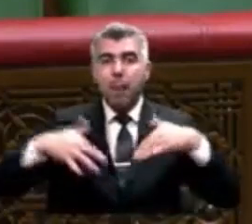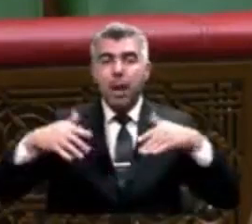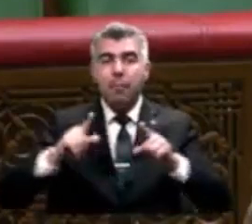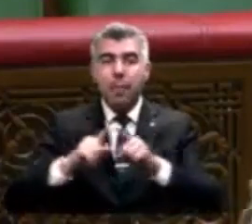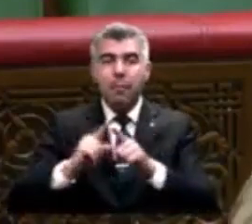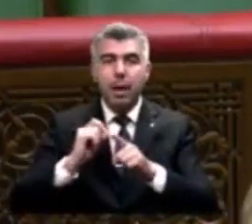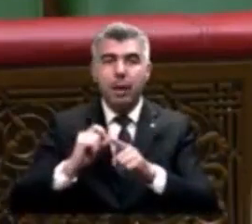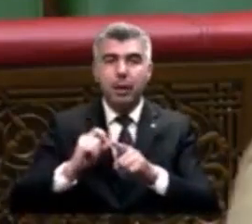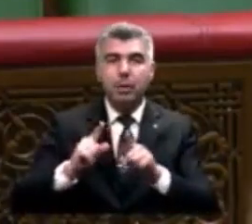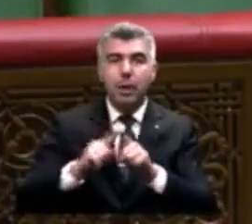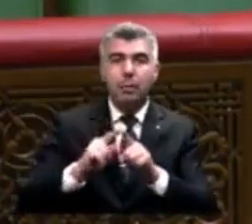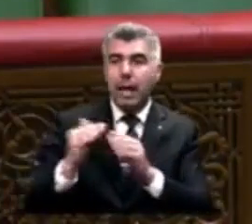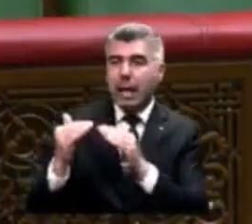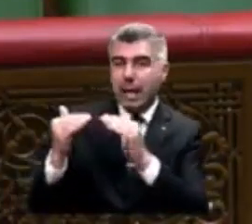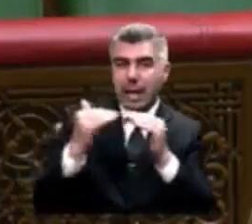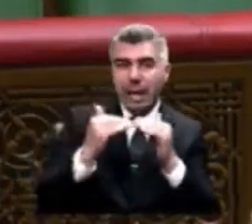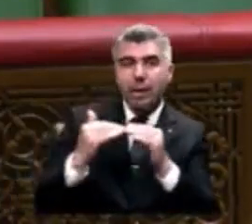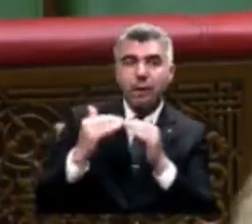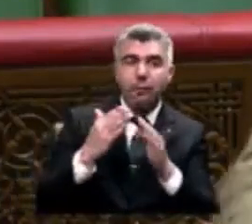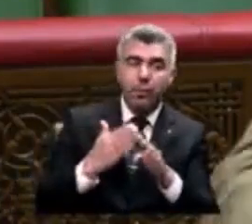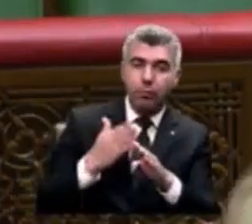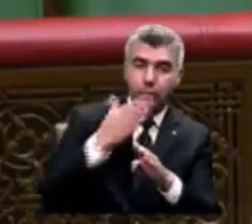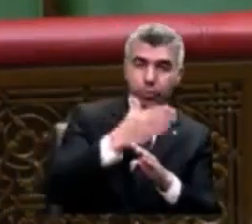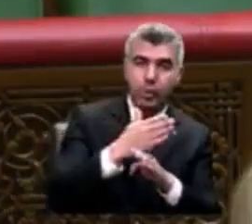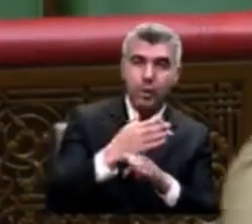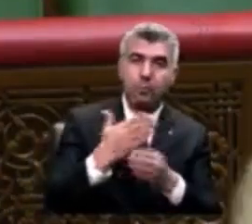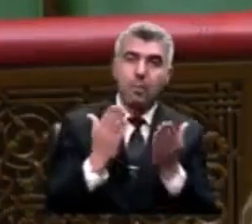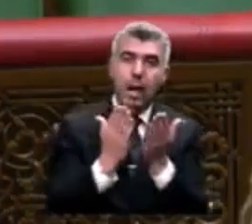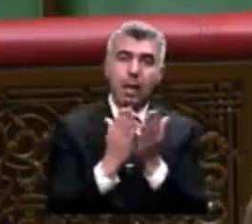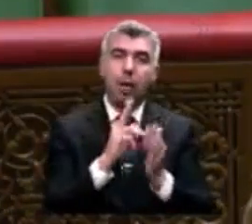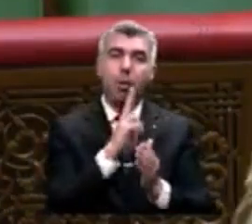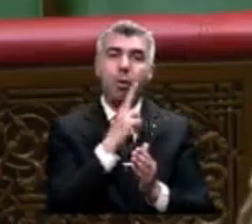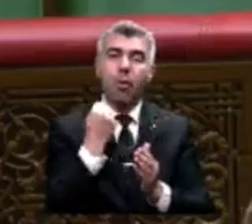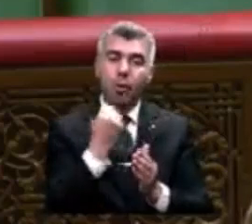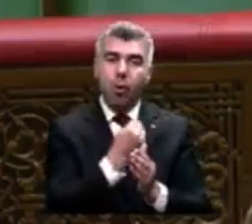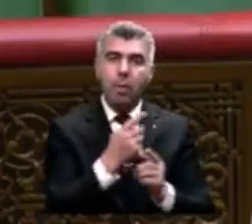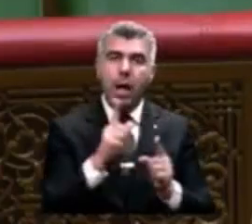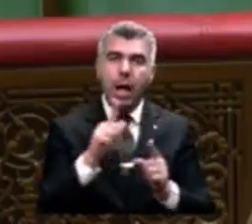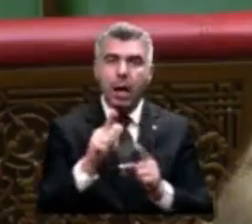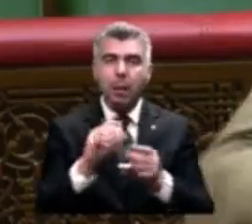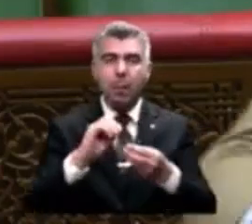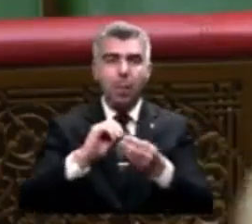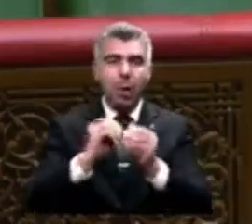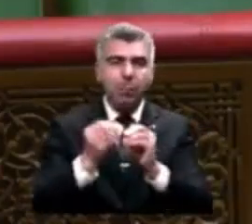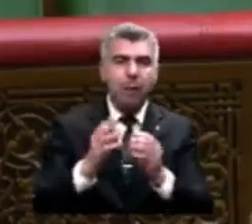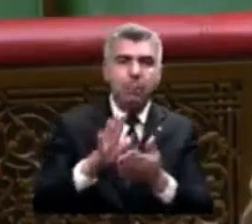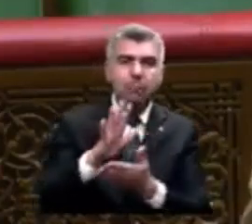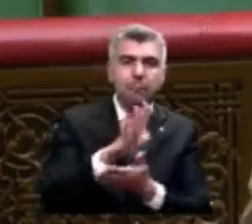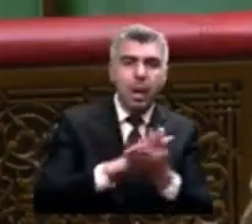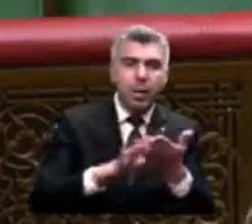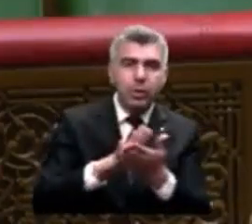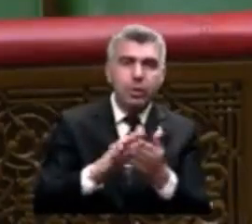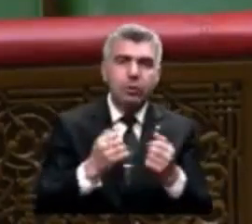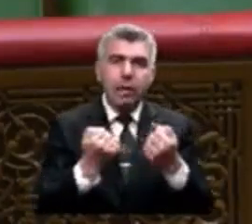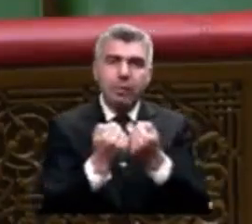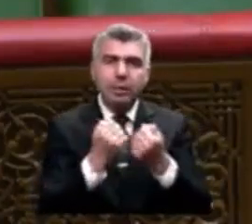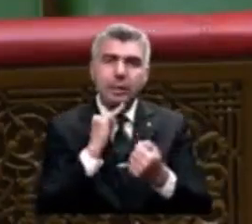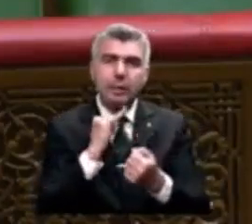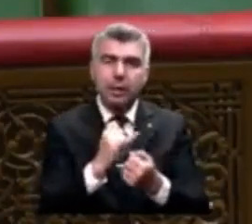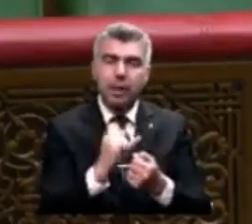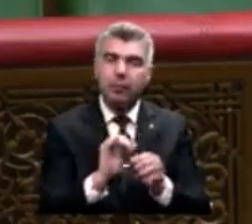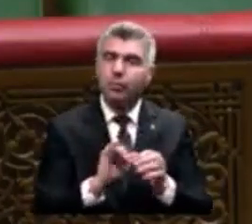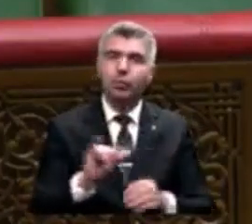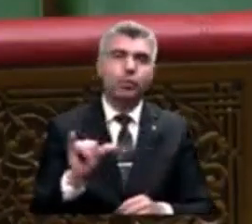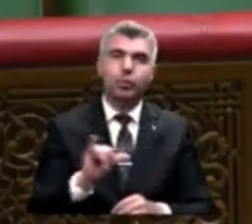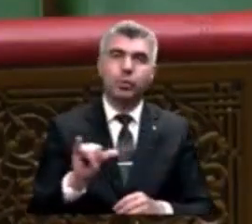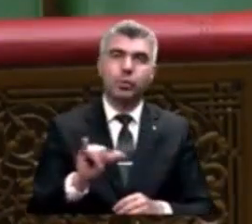المغرب الأقصى يقدروا يتعايشوا فيها ويدرسوا فيها، ولا واحد المنظومة اللي مليئة بالاحتقان والمشاكل والتشنجات. سيد الوزير